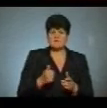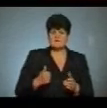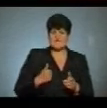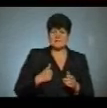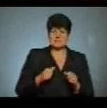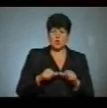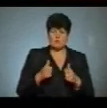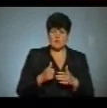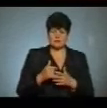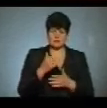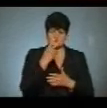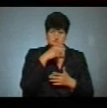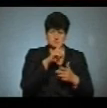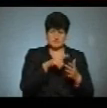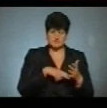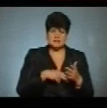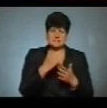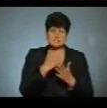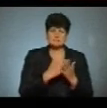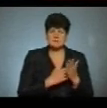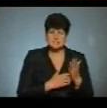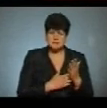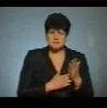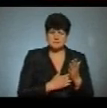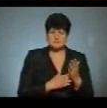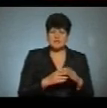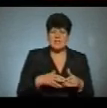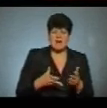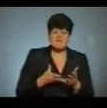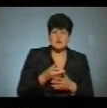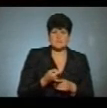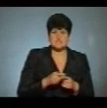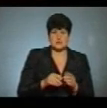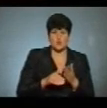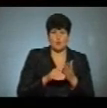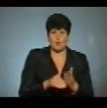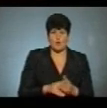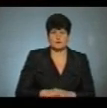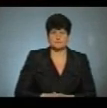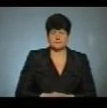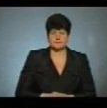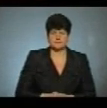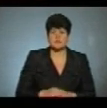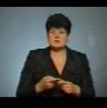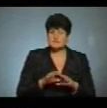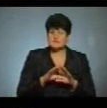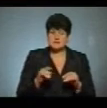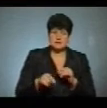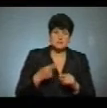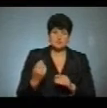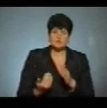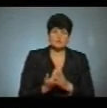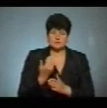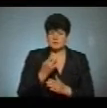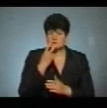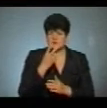включили списки для передання для місцевих управлінь соціального захисту для виплати такої допомоги. І на цьому у мене все. Наступний випуск новин